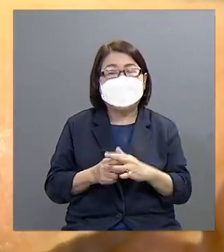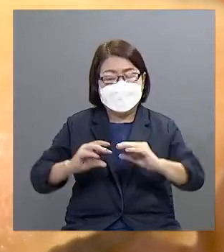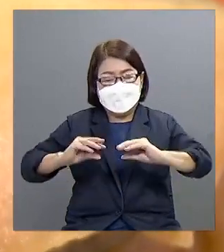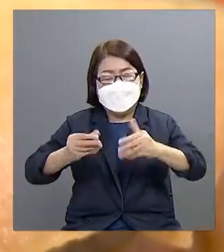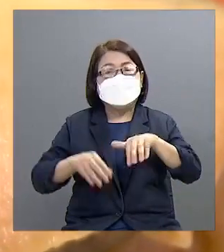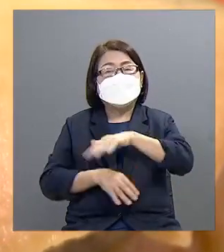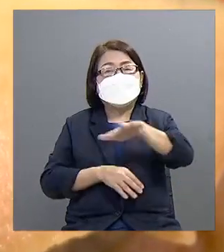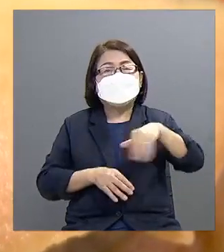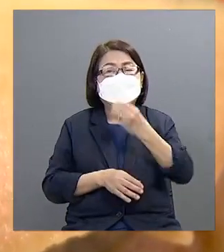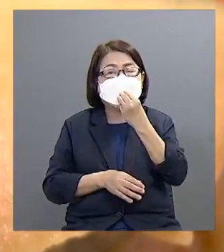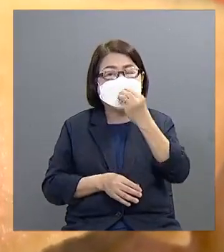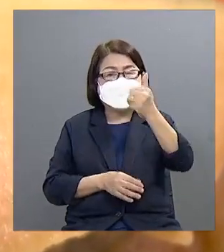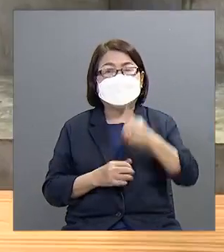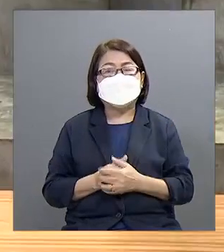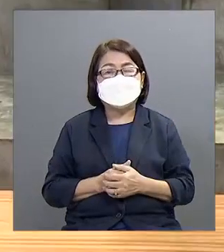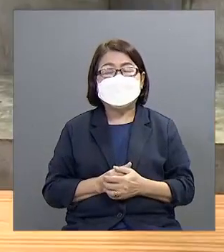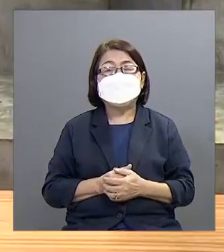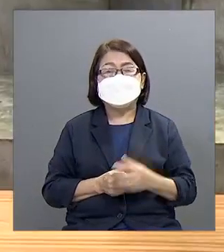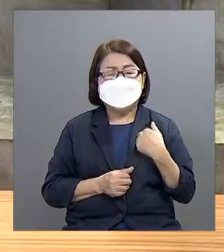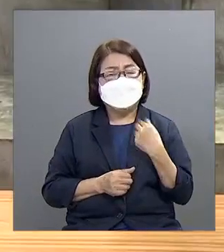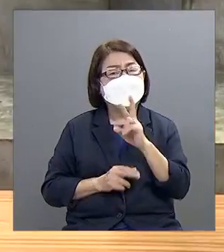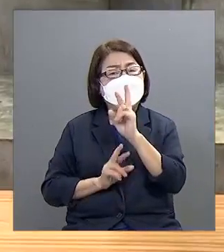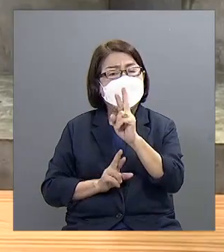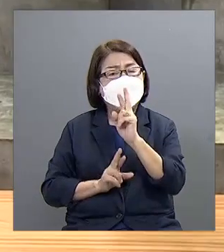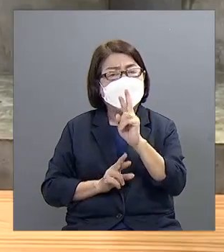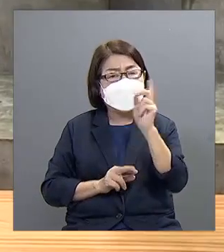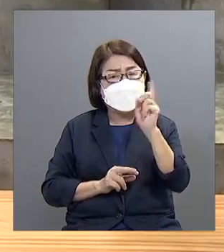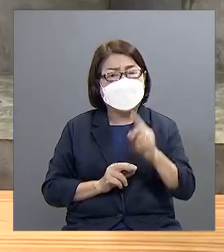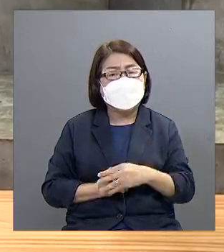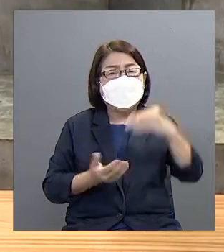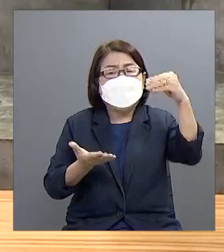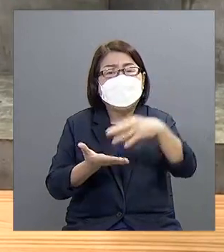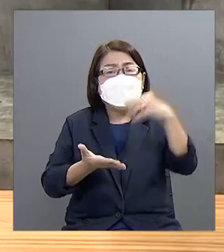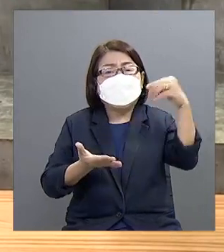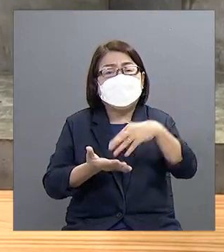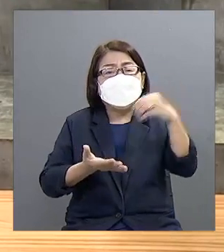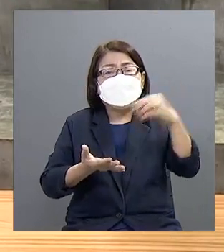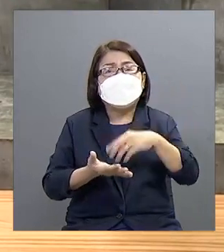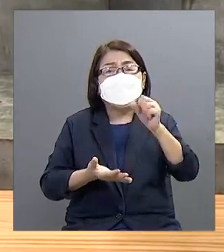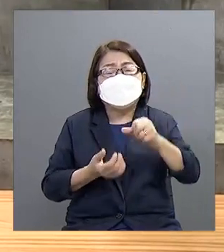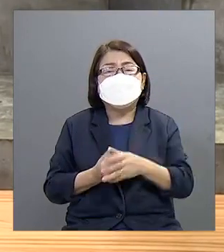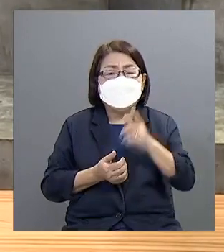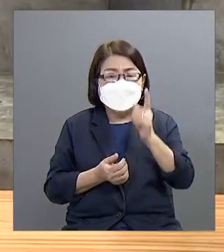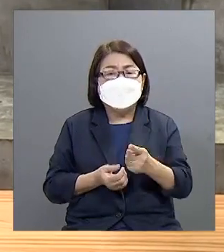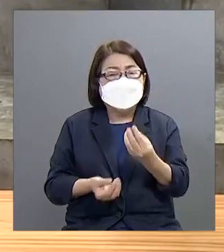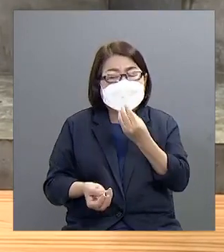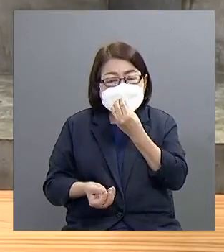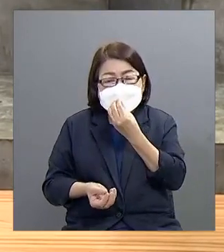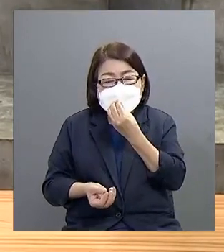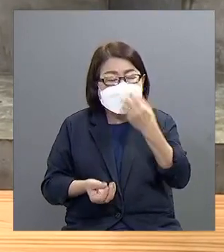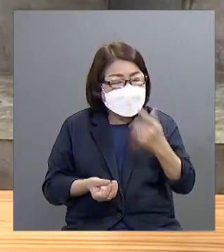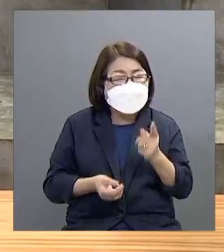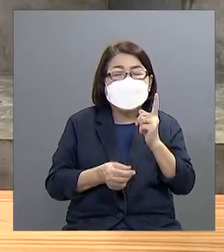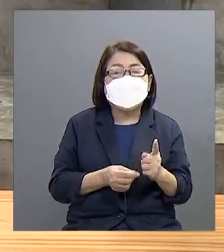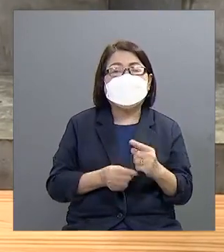อบครัวแต่ก็มีข้อควรระวังค่ะเนื่องจากเป็นอาหารทอดนะคะเราควรแก้มกับผักเคียงอย่างเช่นแตงกวาโหระพาหรือ